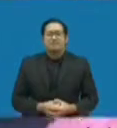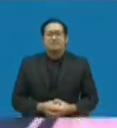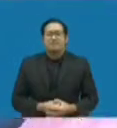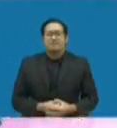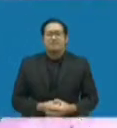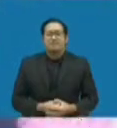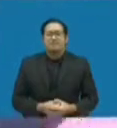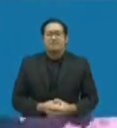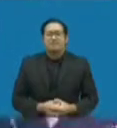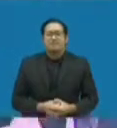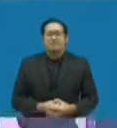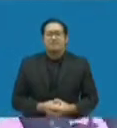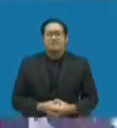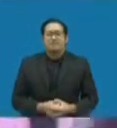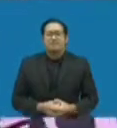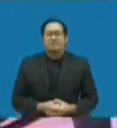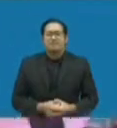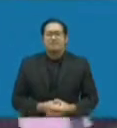hai hai